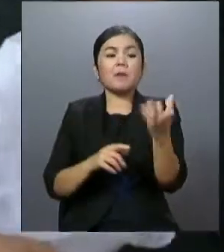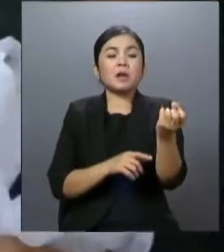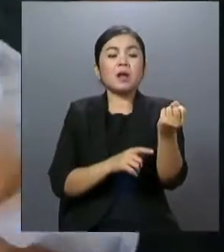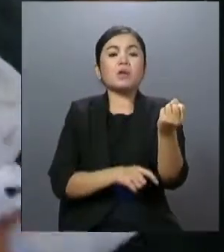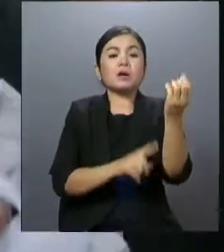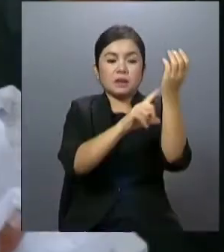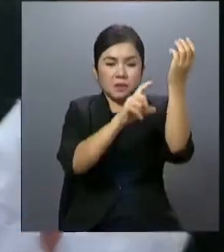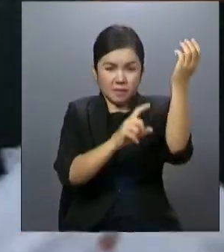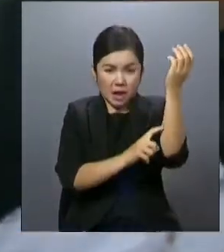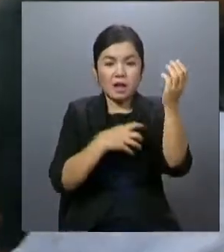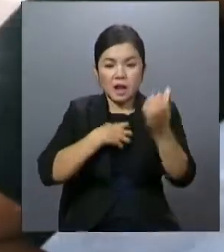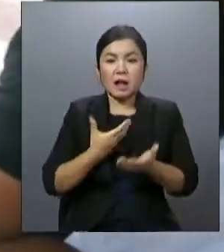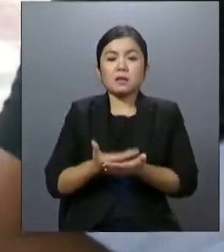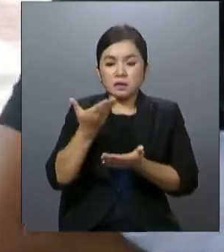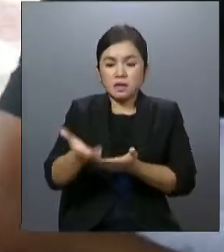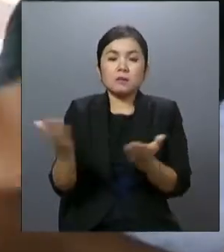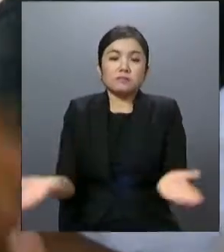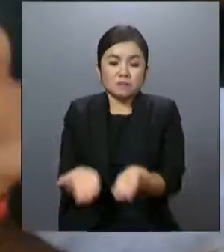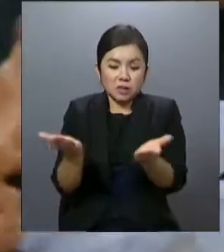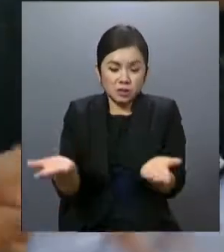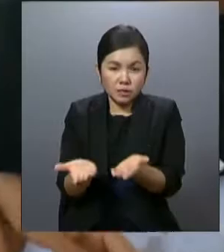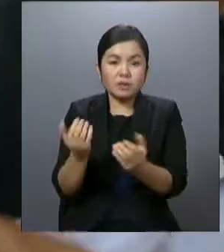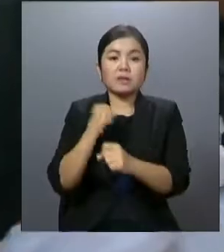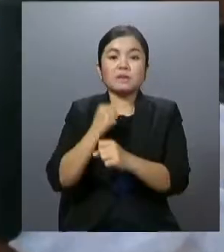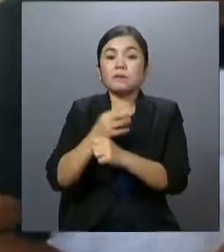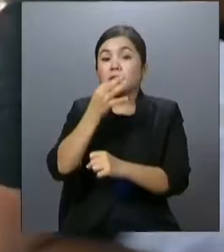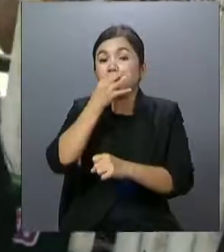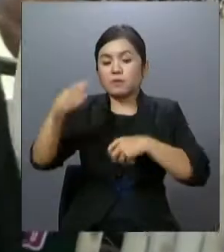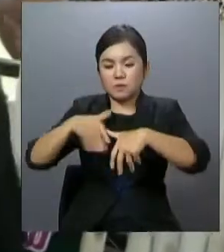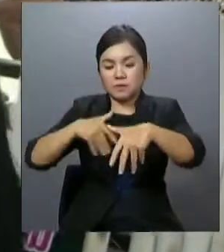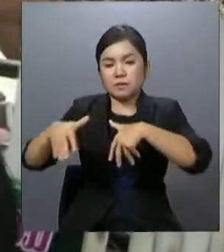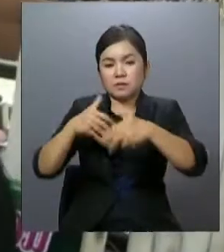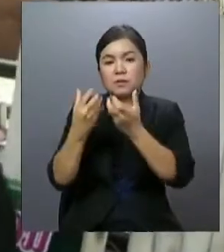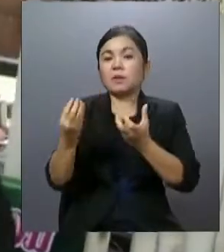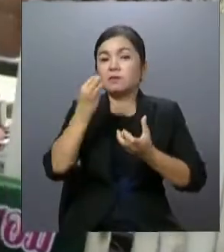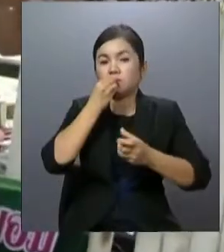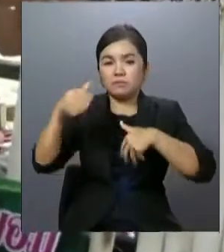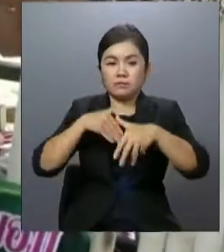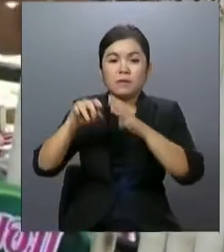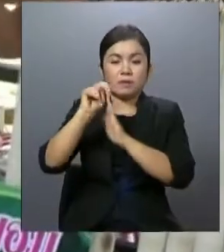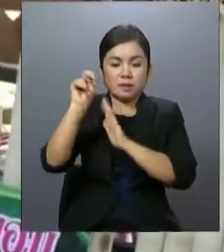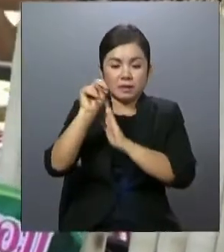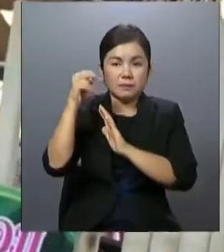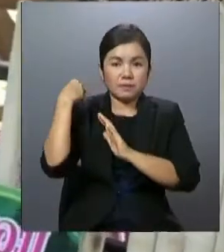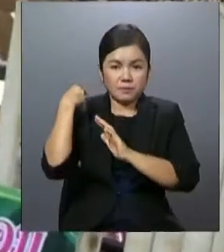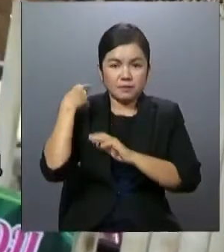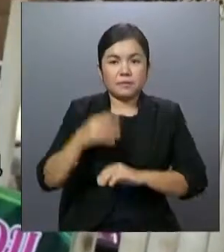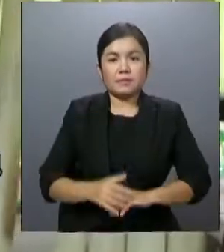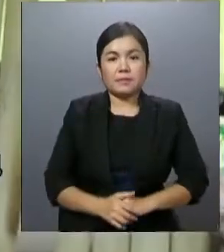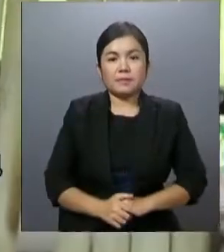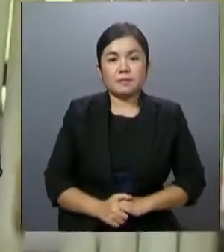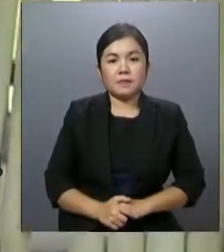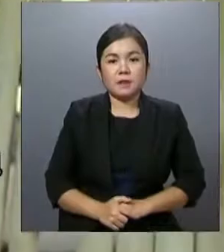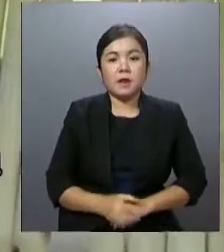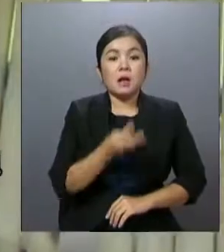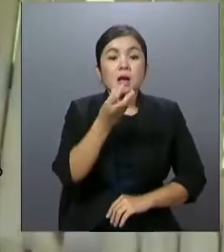พี่เขาช่วยสนับสนุนอาหารชุมชนท้องถิ่นน้องรับ จากบ้านเลยหนูข้าวหลามเป็น